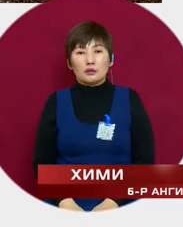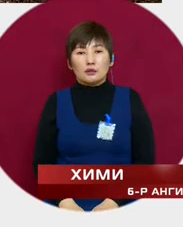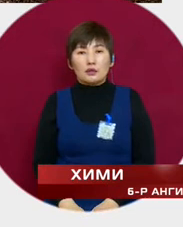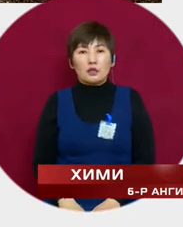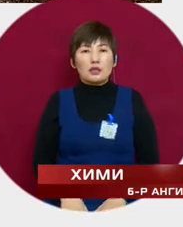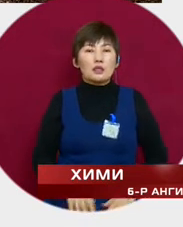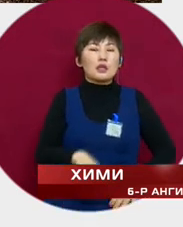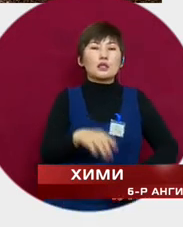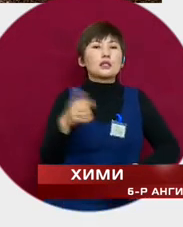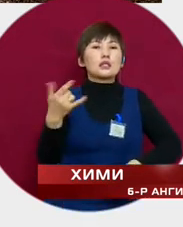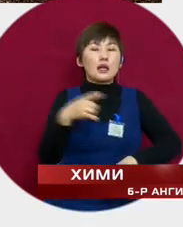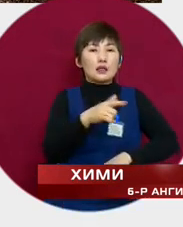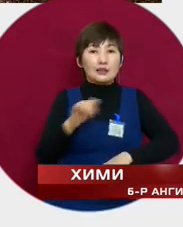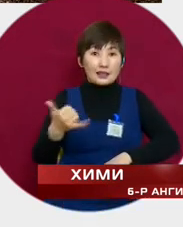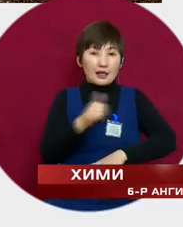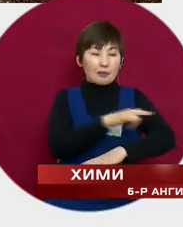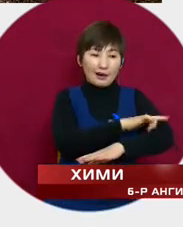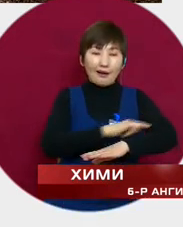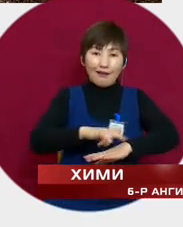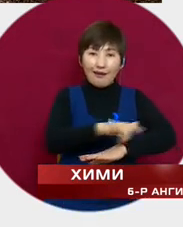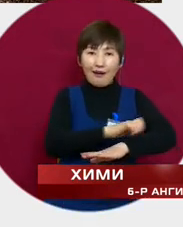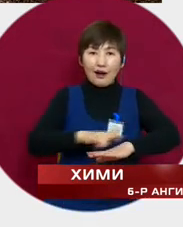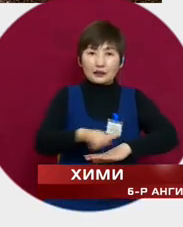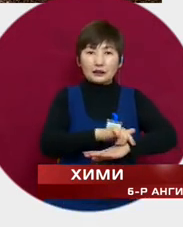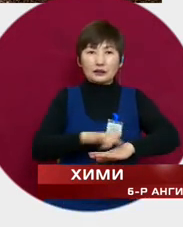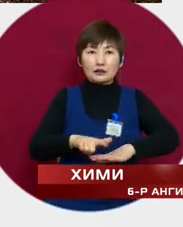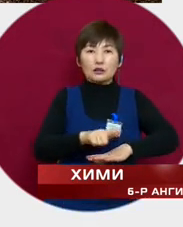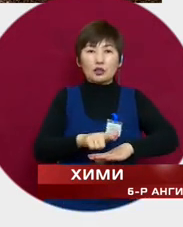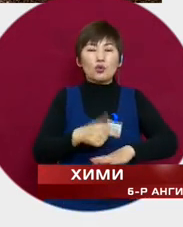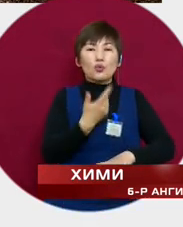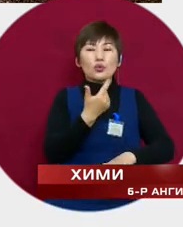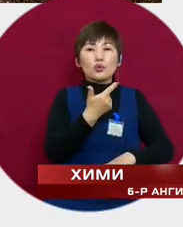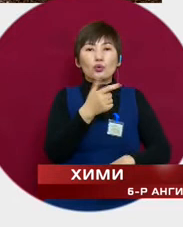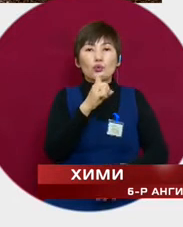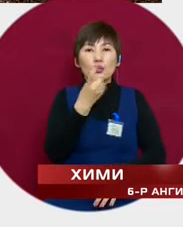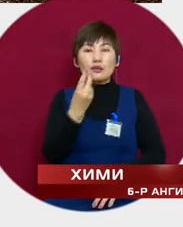Зарим хөрс нь маш хүчлэг байх ба ийм хөрсөнд ургамал ургадаггүй.